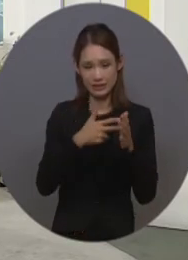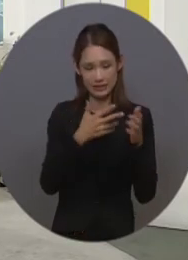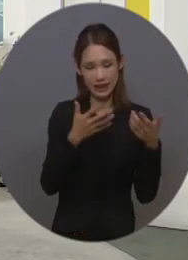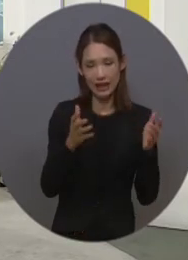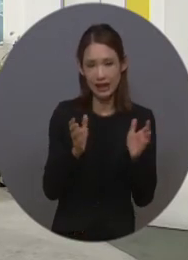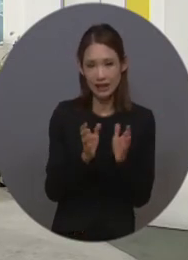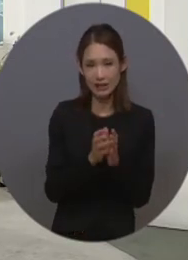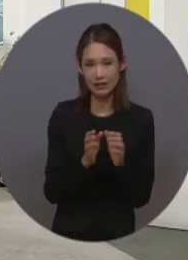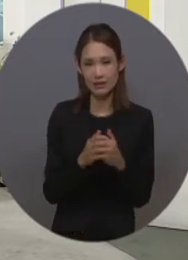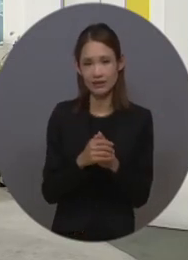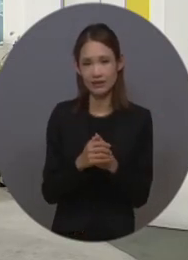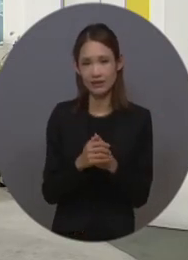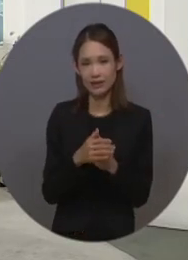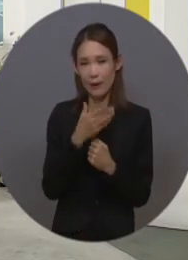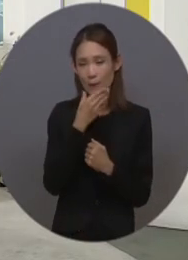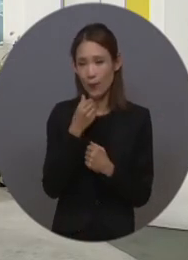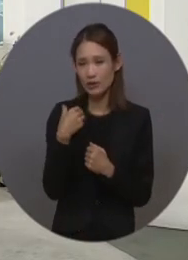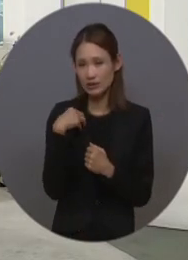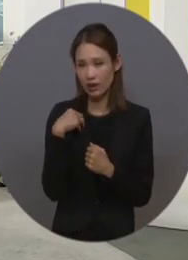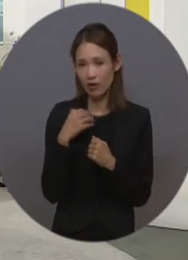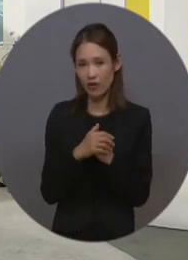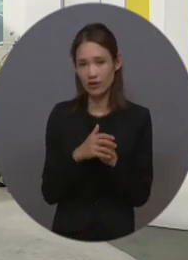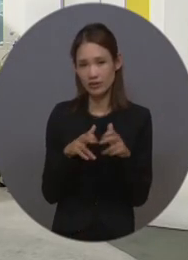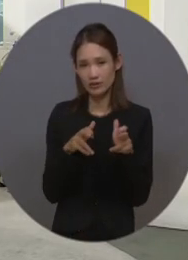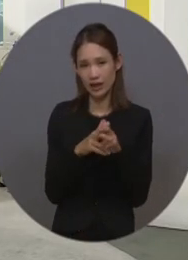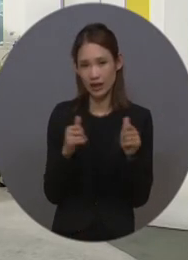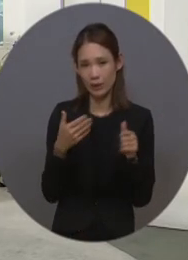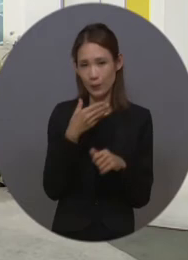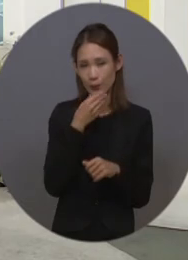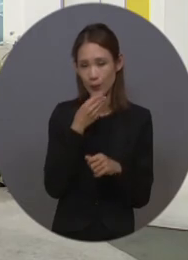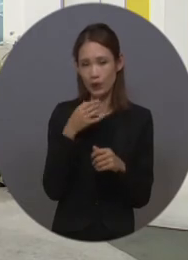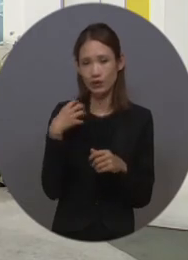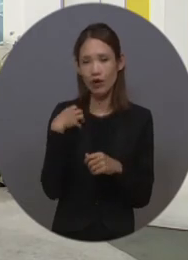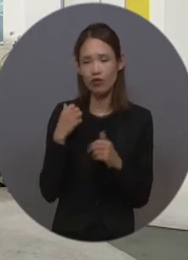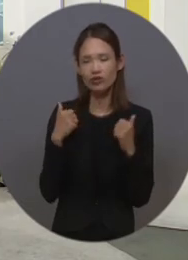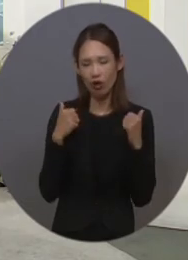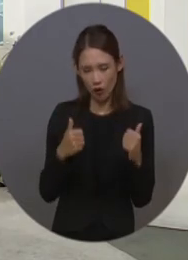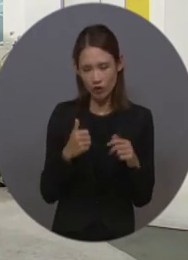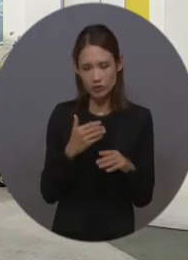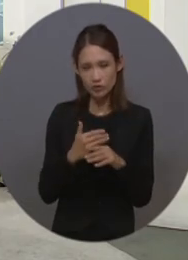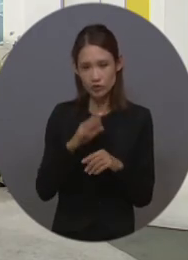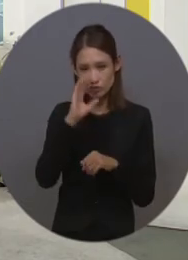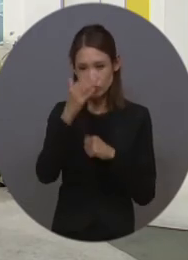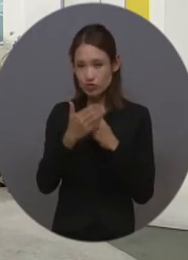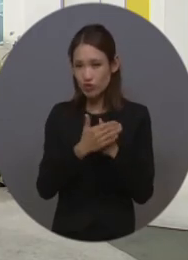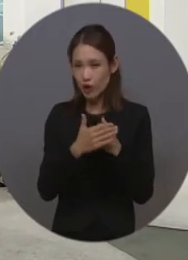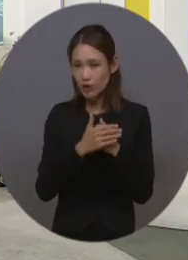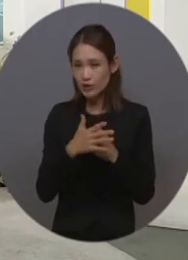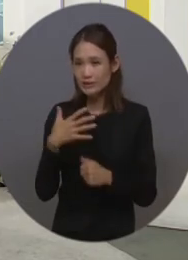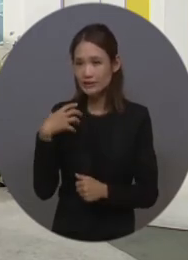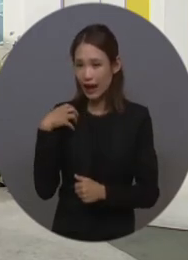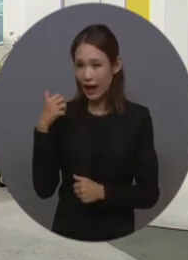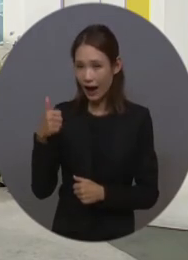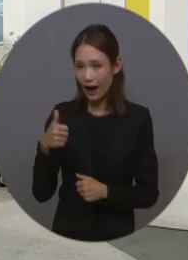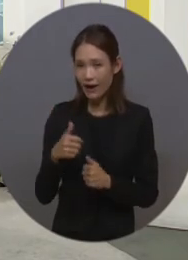이제 역할을 이제 복지 역할 장애인들 위해서 열심히 하고 있는 재단이 있는데 또 거기 후원회장도 맡고 계시잖아요.